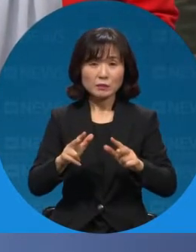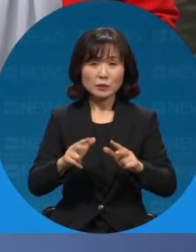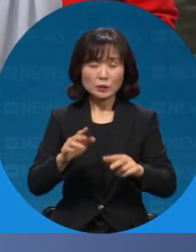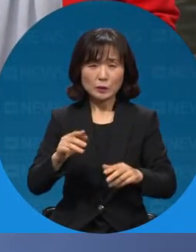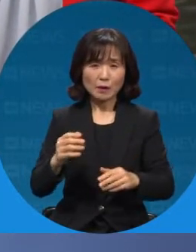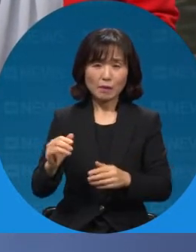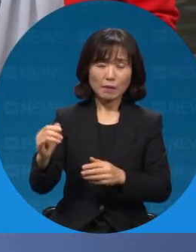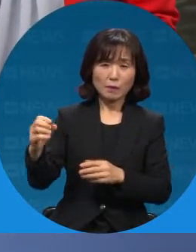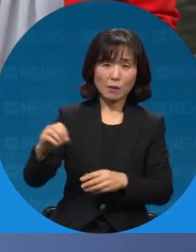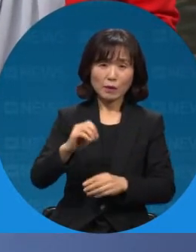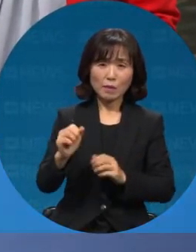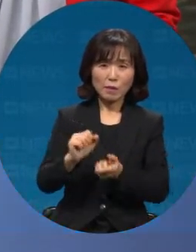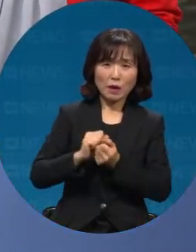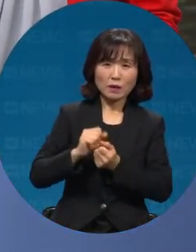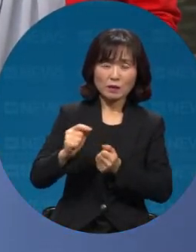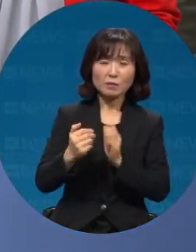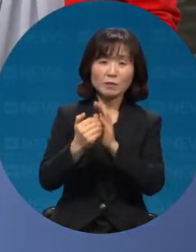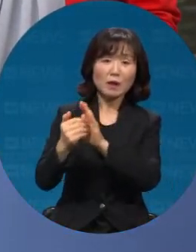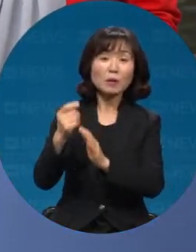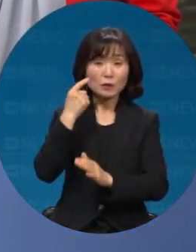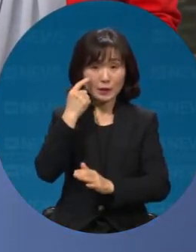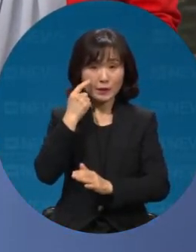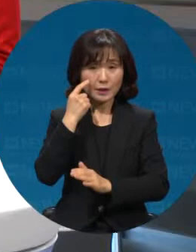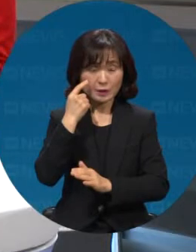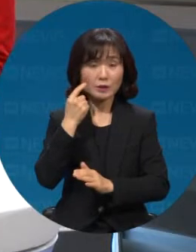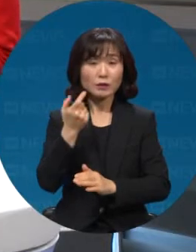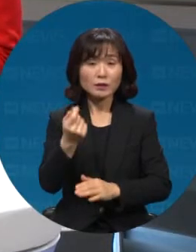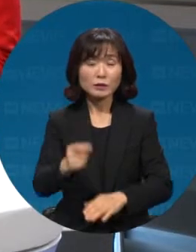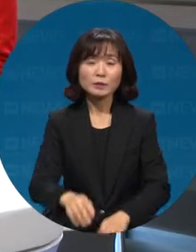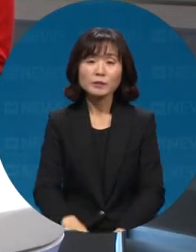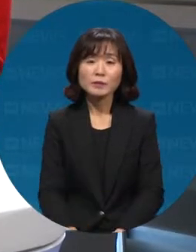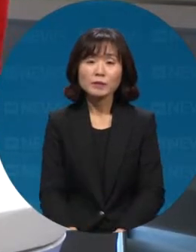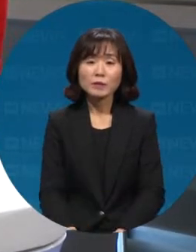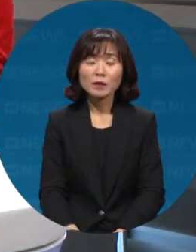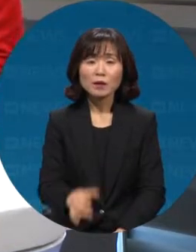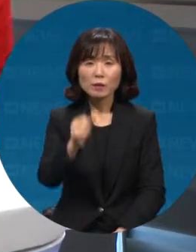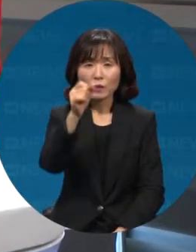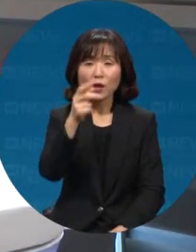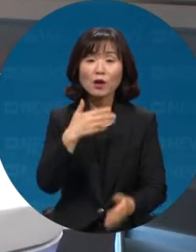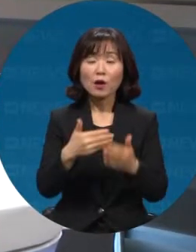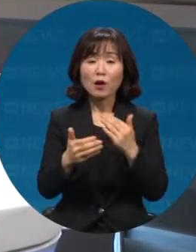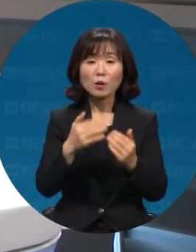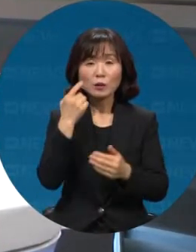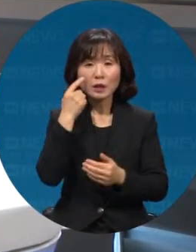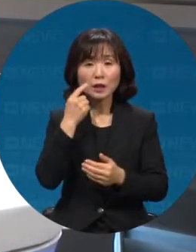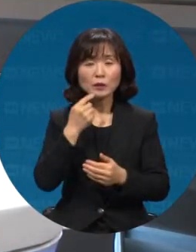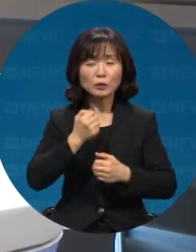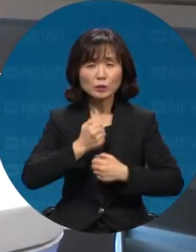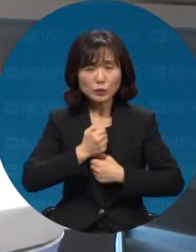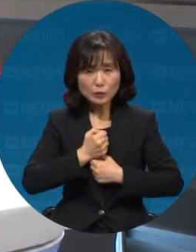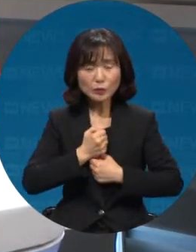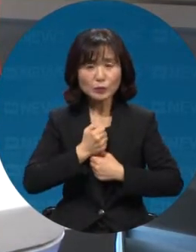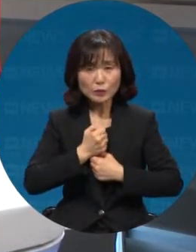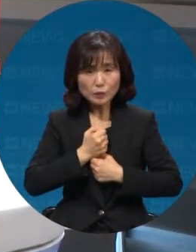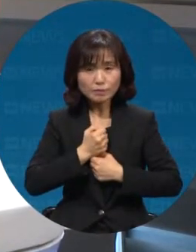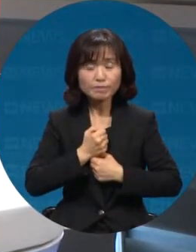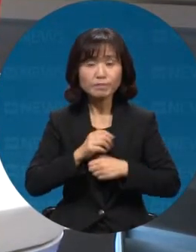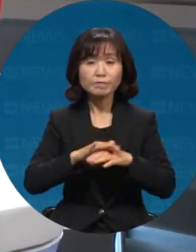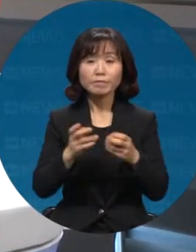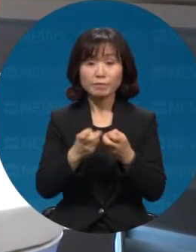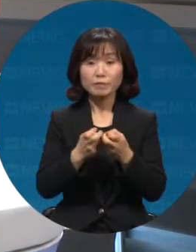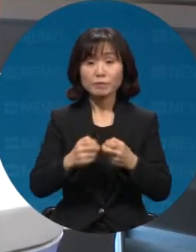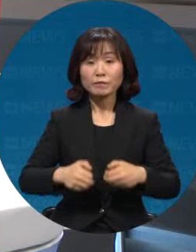막아보자 이런 의도로 해석되고 있습니다 4 그래서 몇 차례 경험을 해본 만큼 좀 더 신중한 대책과 방법이 필요해